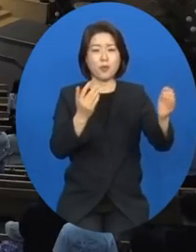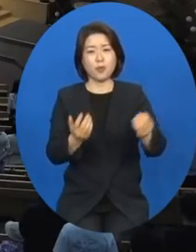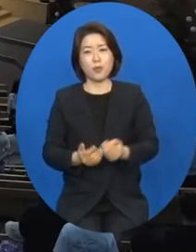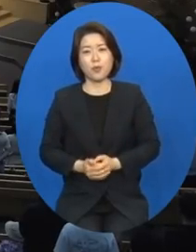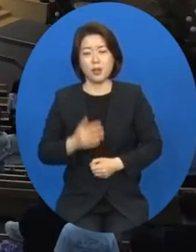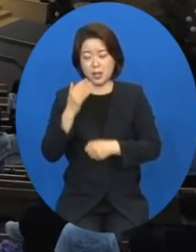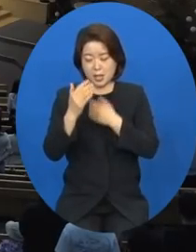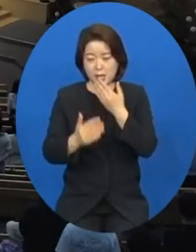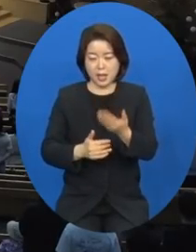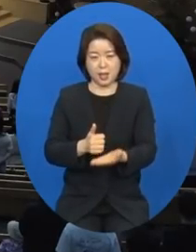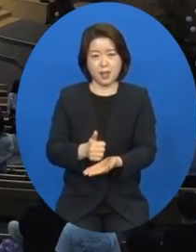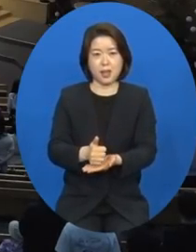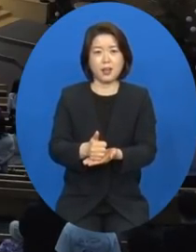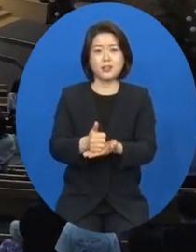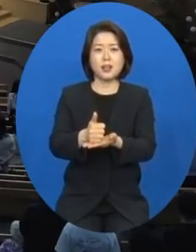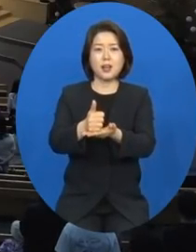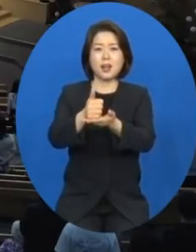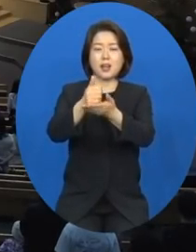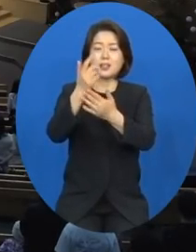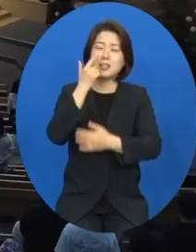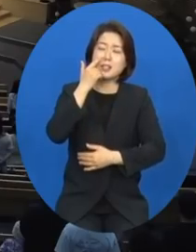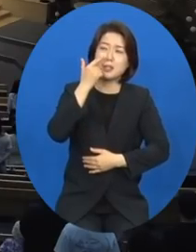woo 아